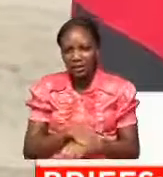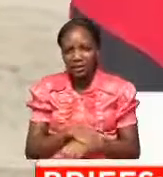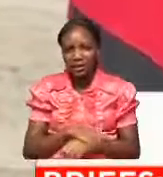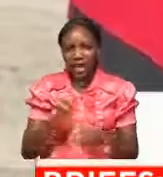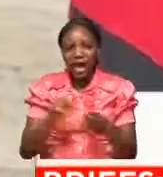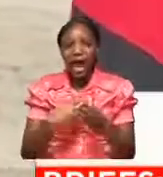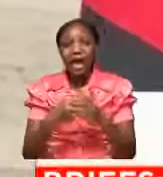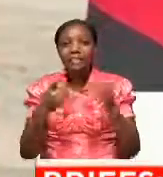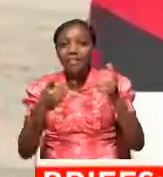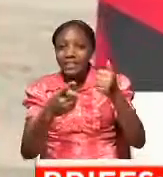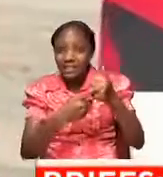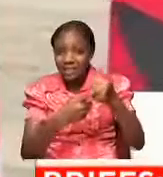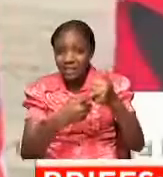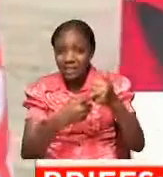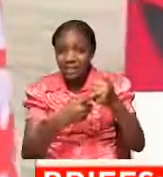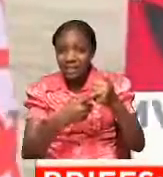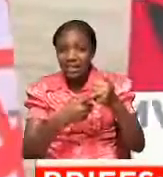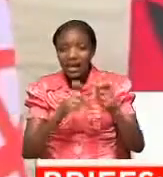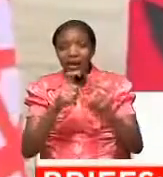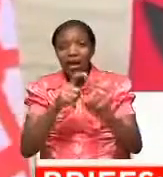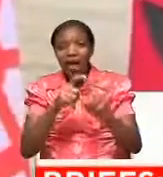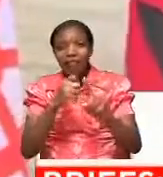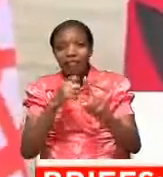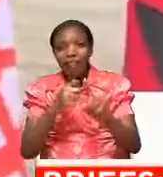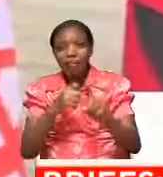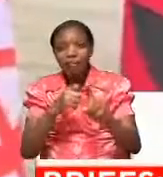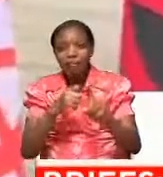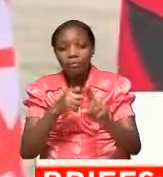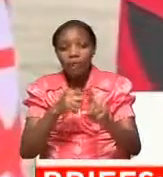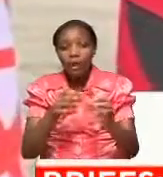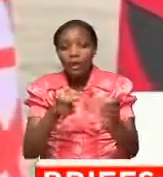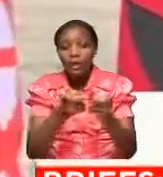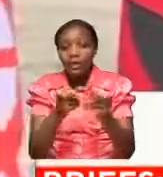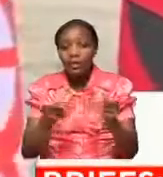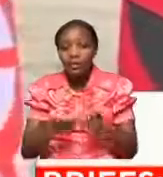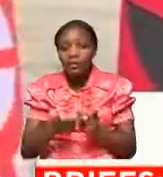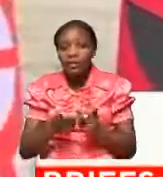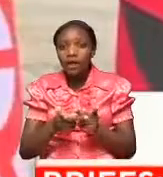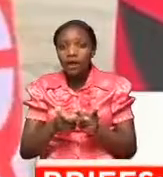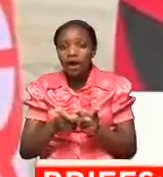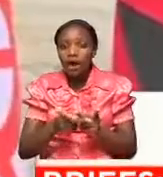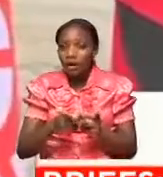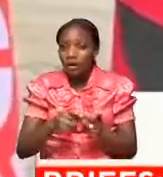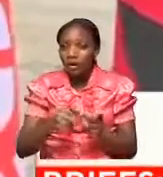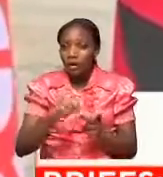watu 6 wanatoka katika eneo la Old Town.